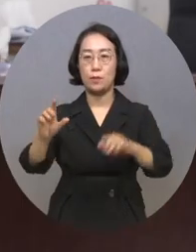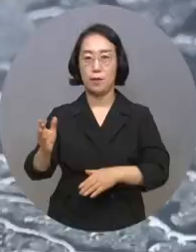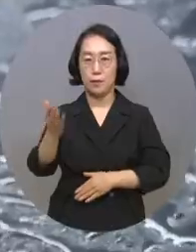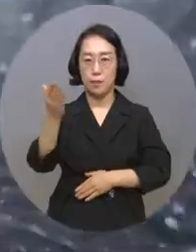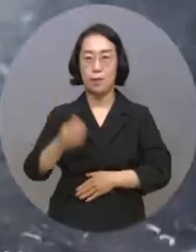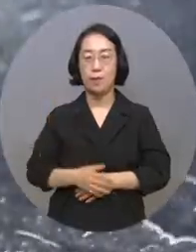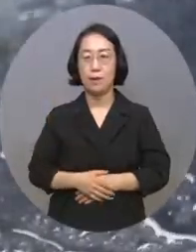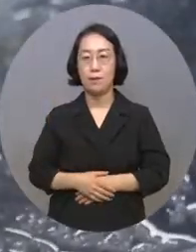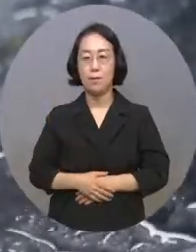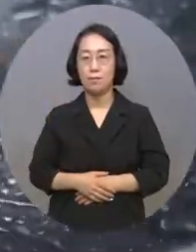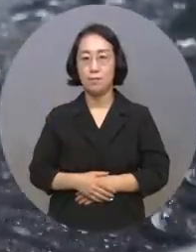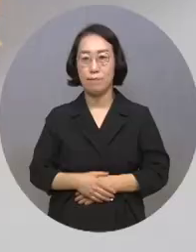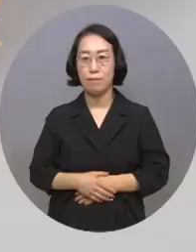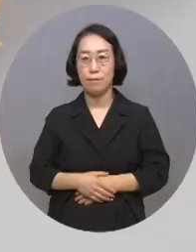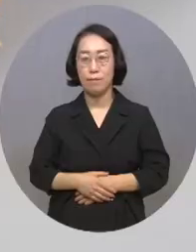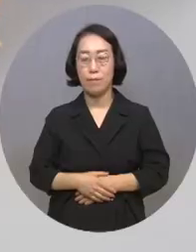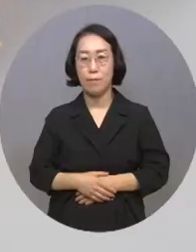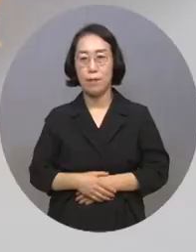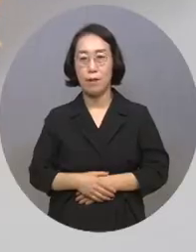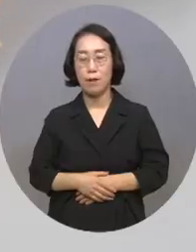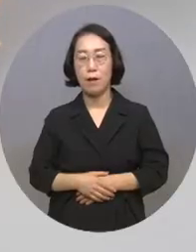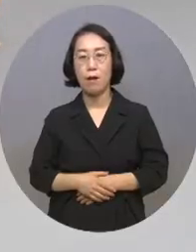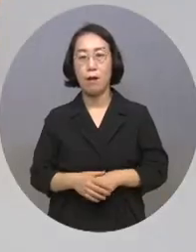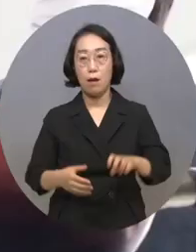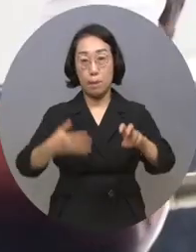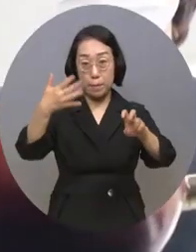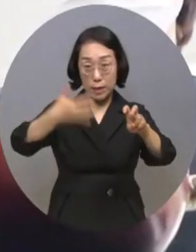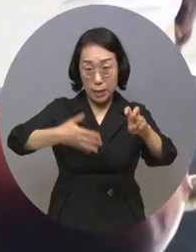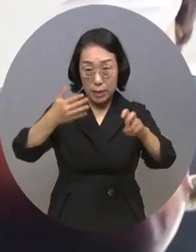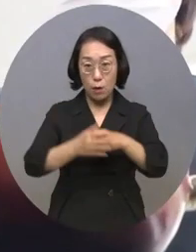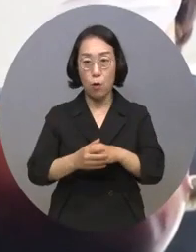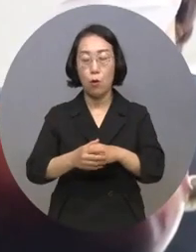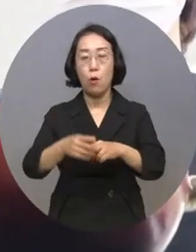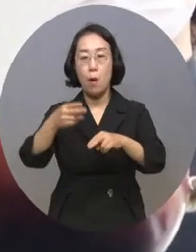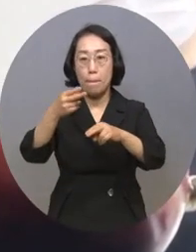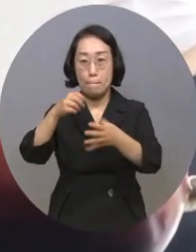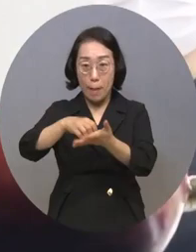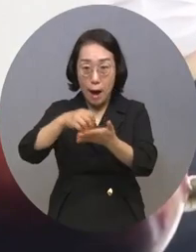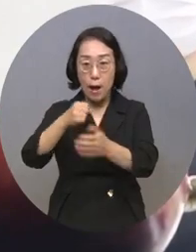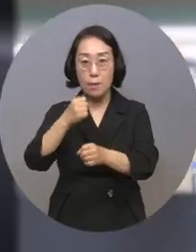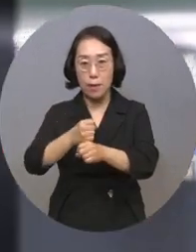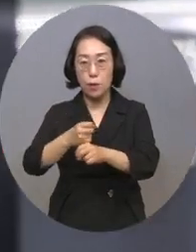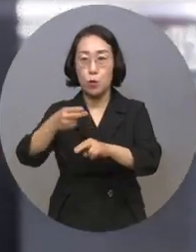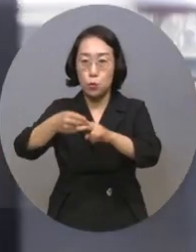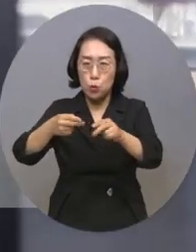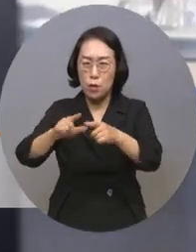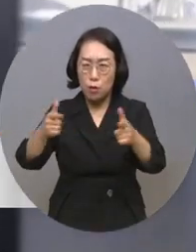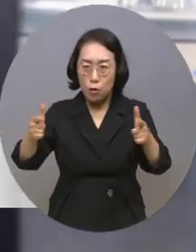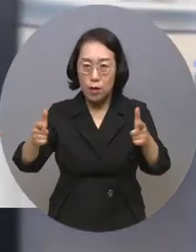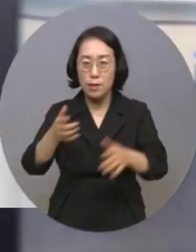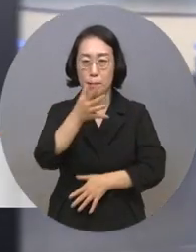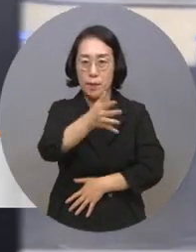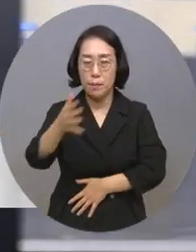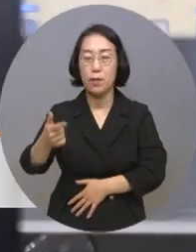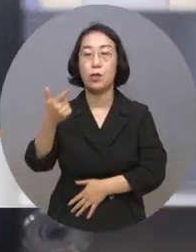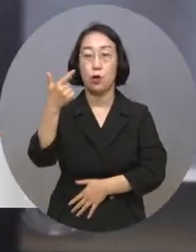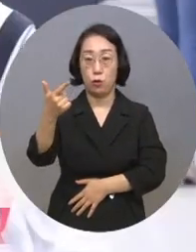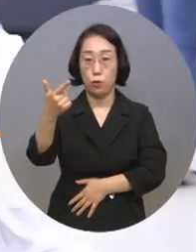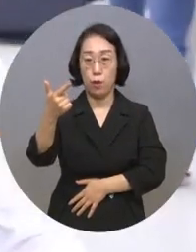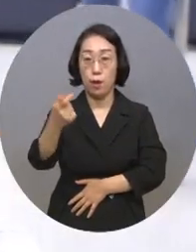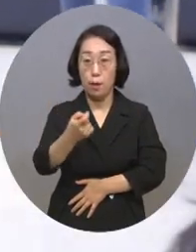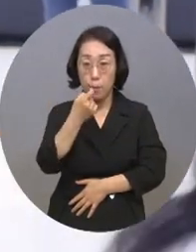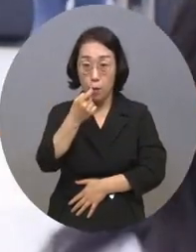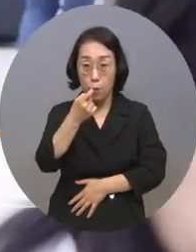되겠습니다. 멀티미디어, 조리, 제과제빵과 뷰티 디자인 등 총 6개 학과의 현장